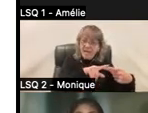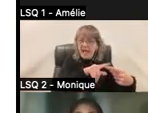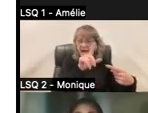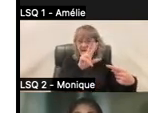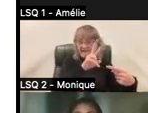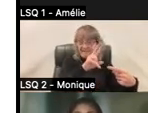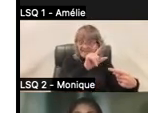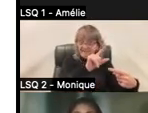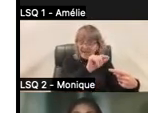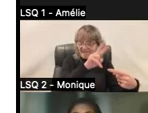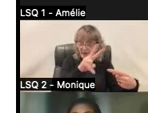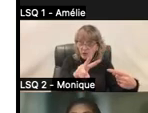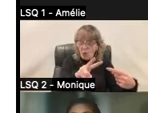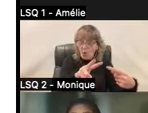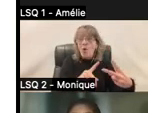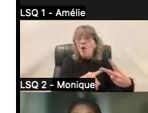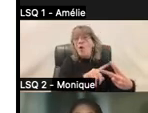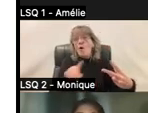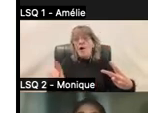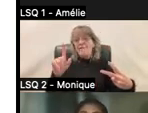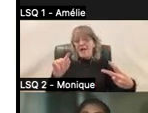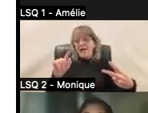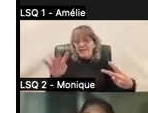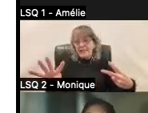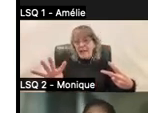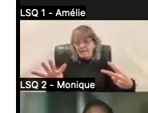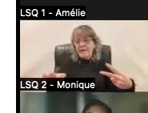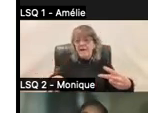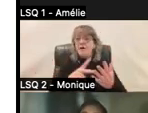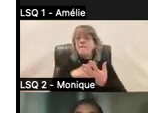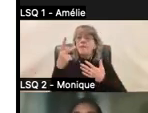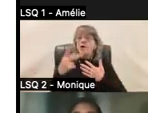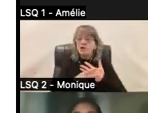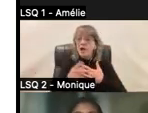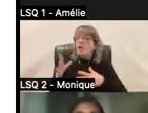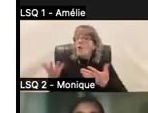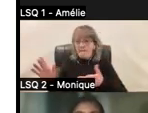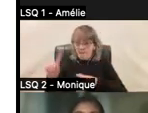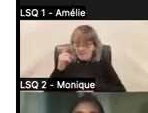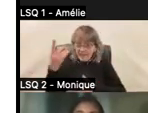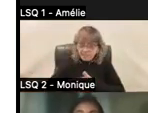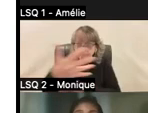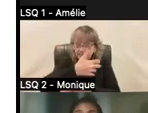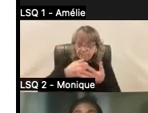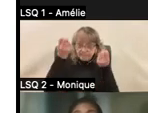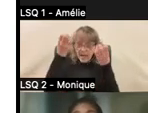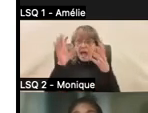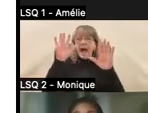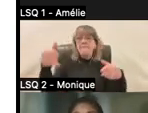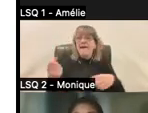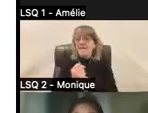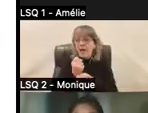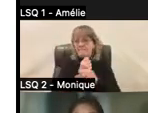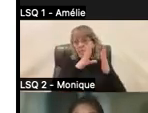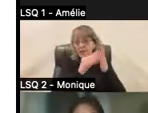2022 et 2024, notre projet a une collecte des données, création du modèle et un test